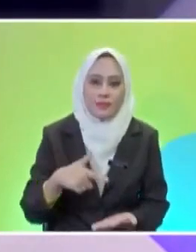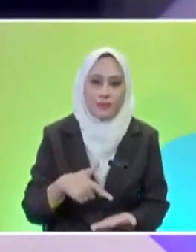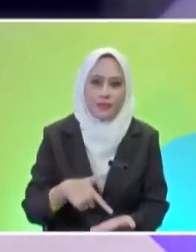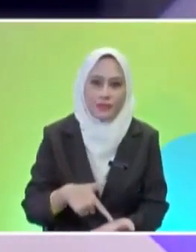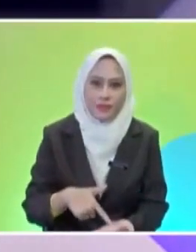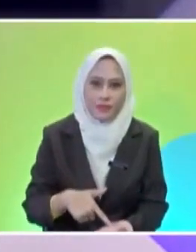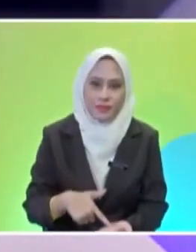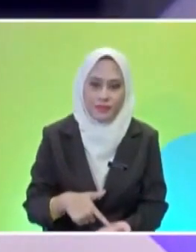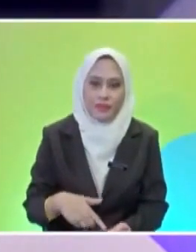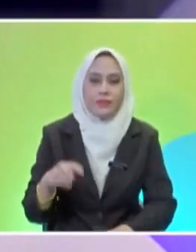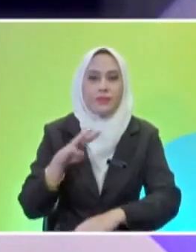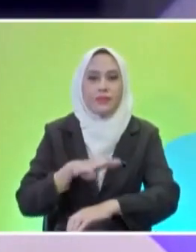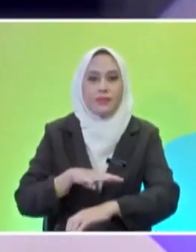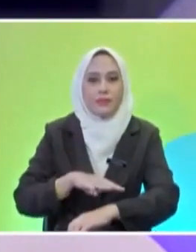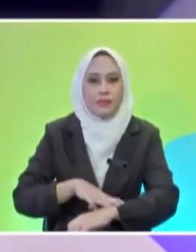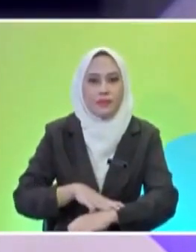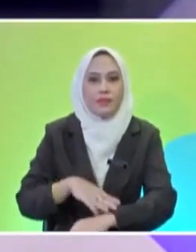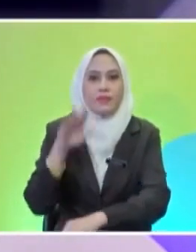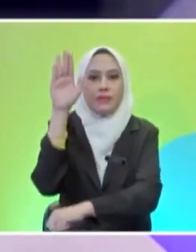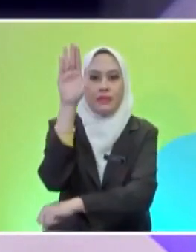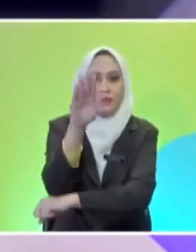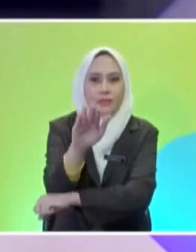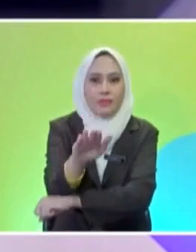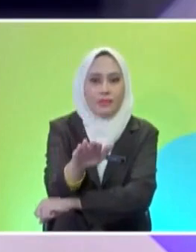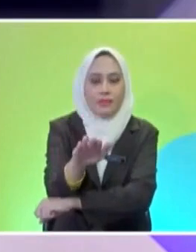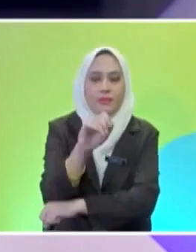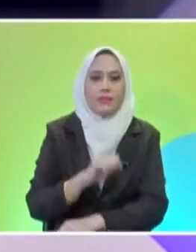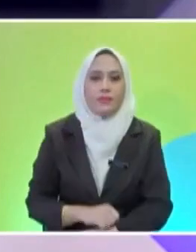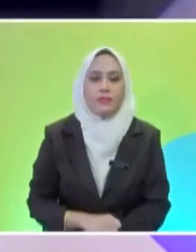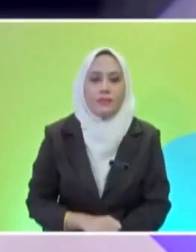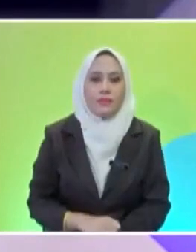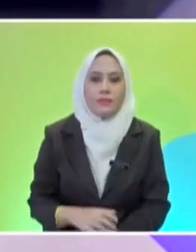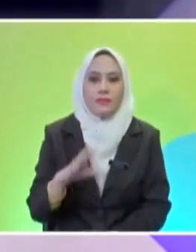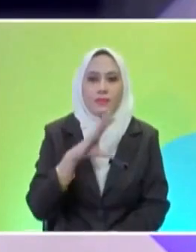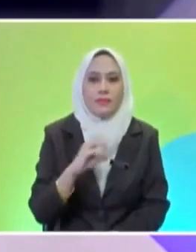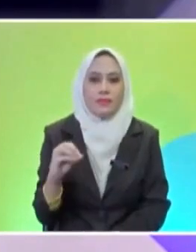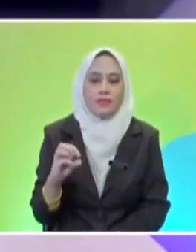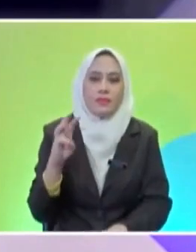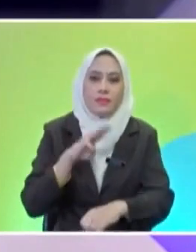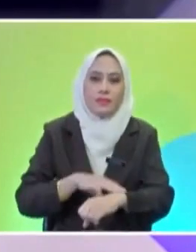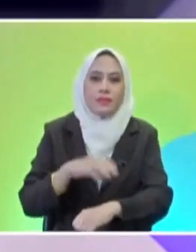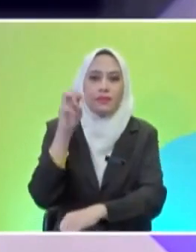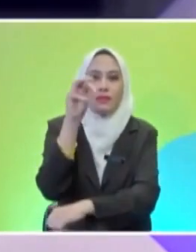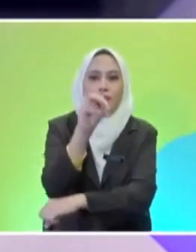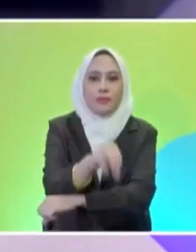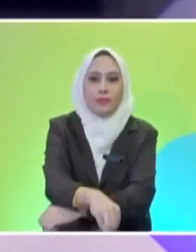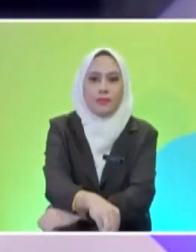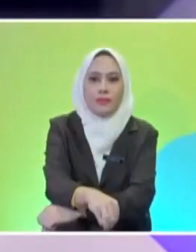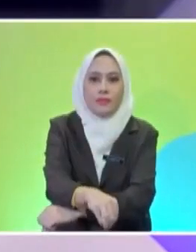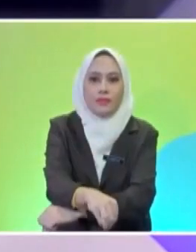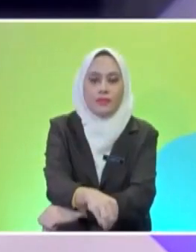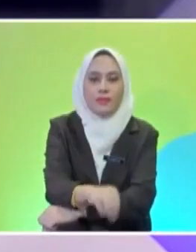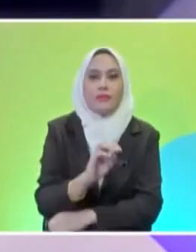waktu petang. Waktu petang. Dan waktu malam. Oh, waktu